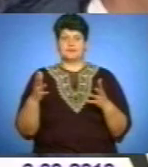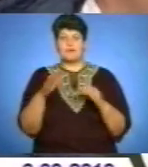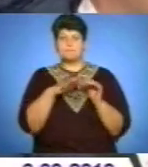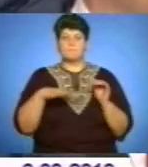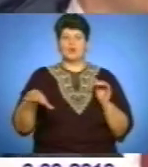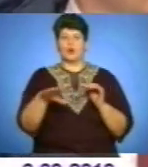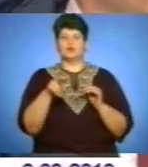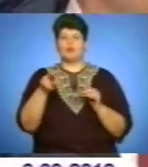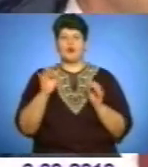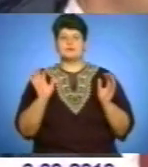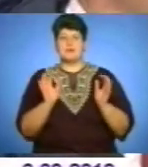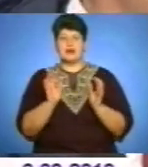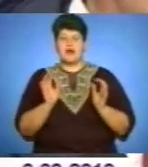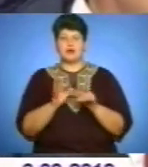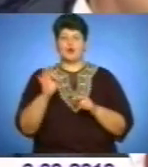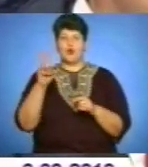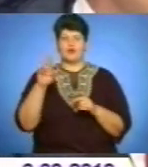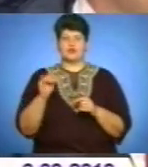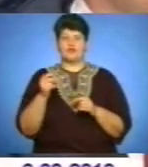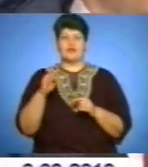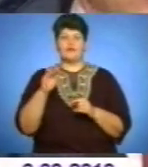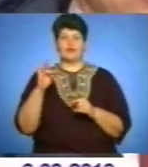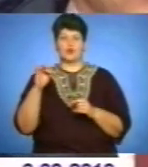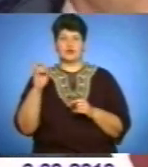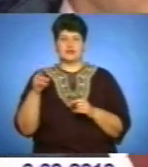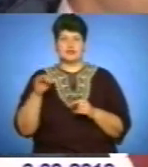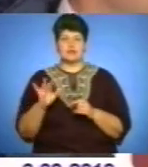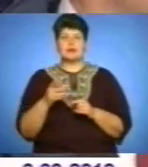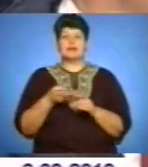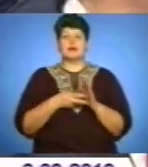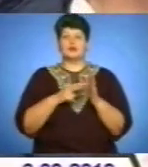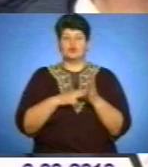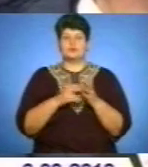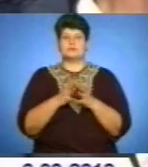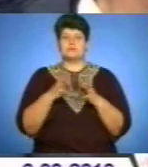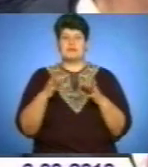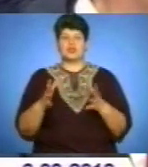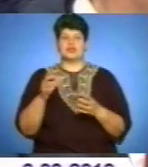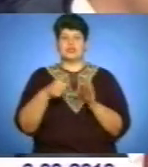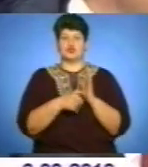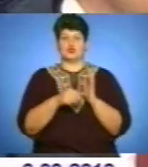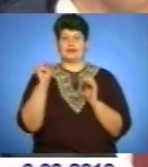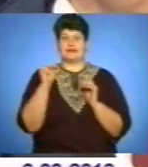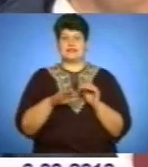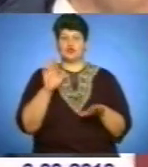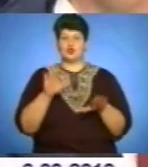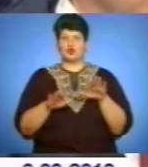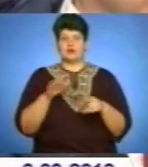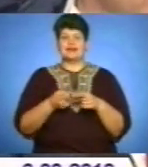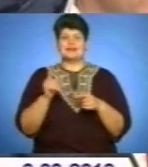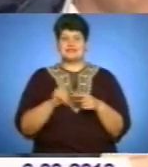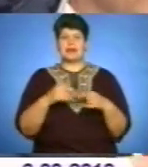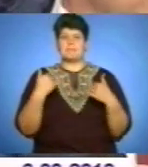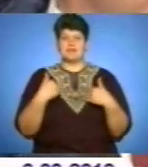по зберіганню овочів і фруктів, плануємо збільшити на 600 тисяч тонн. Це вже ми приходимо